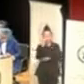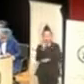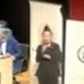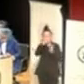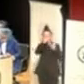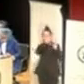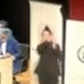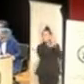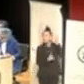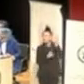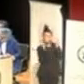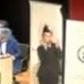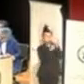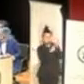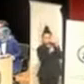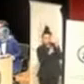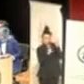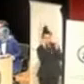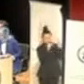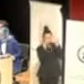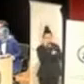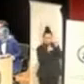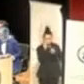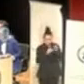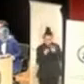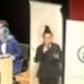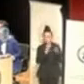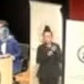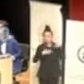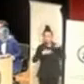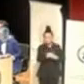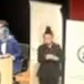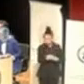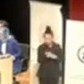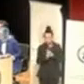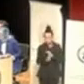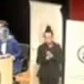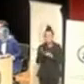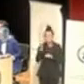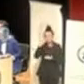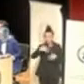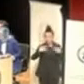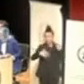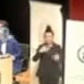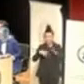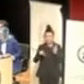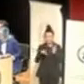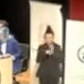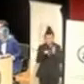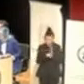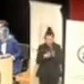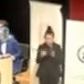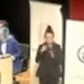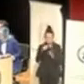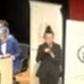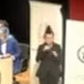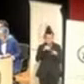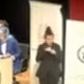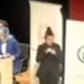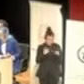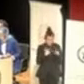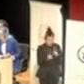formu doldurarak tamamlıyorlar. Aynı sayfada engelli belgesini bize iletecekleri bölüm de yer